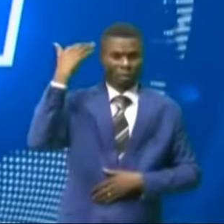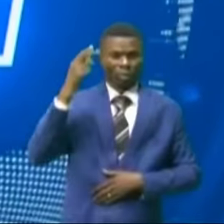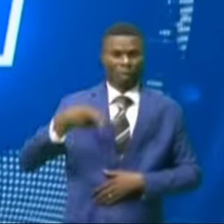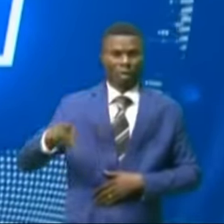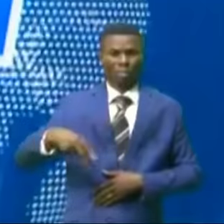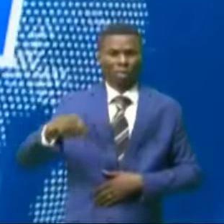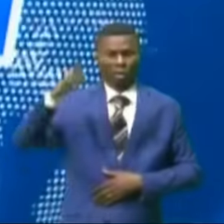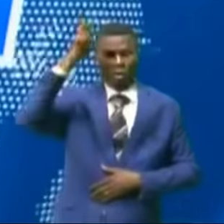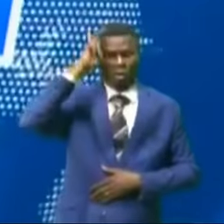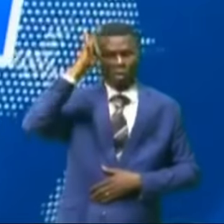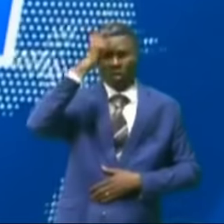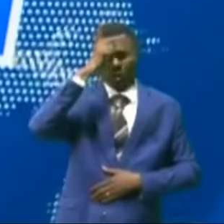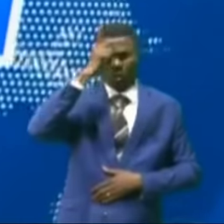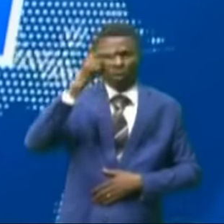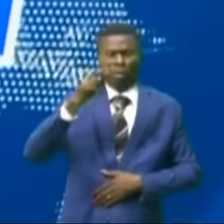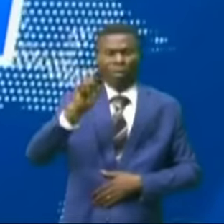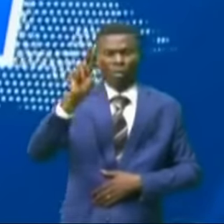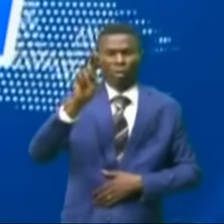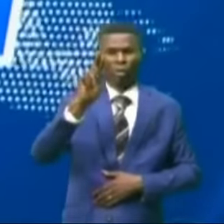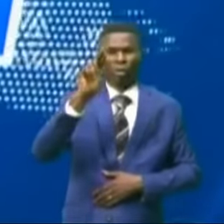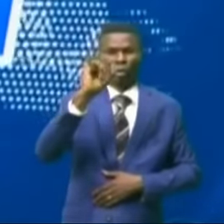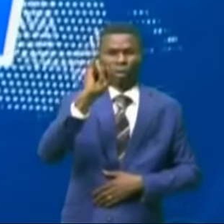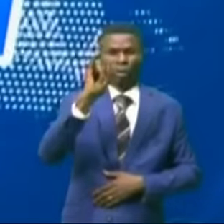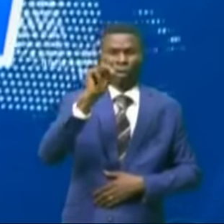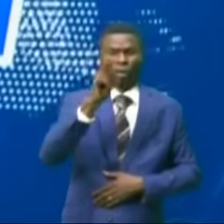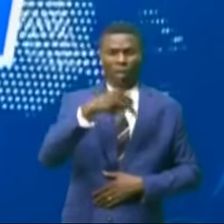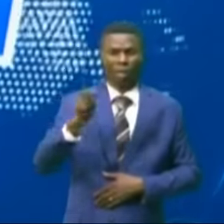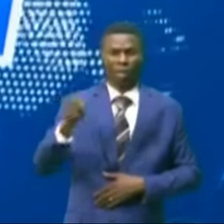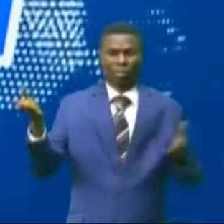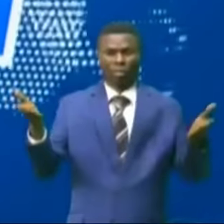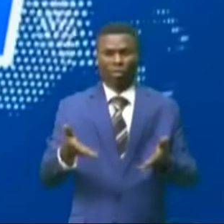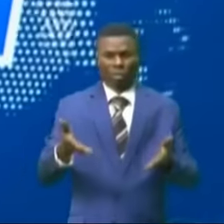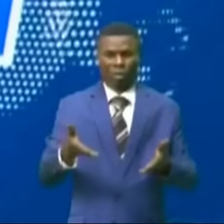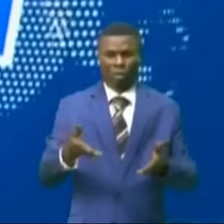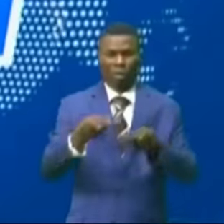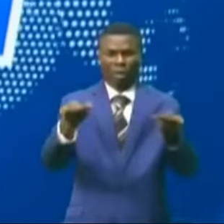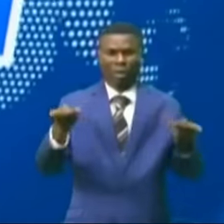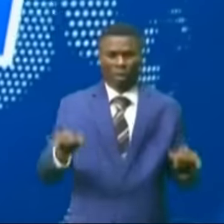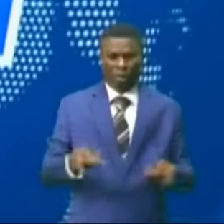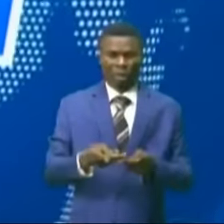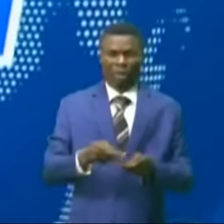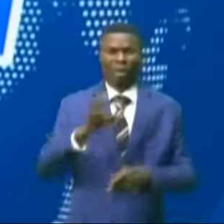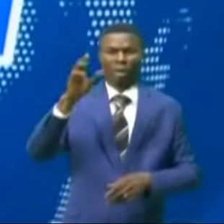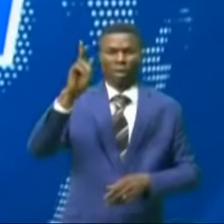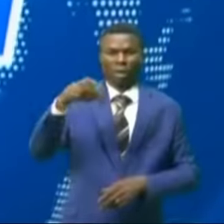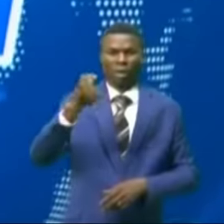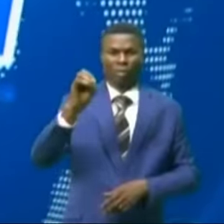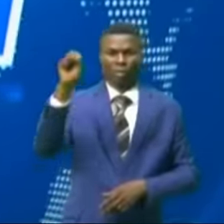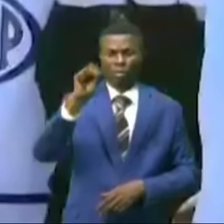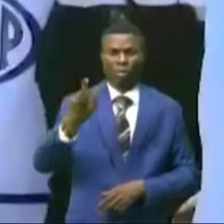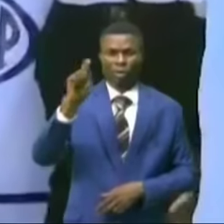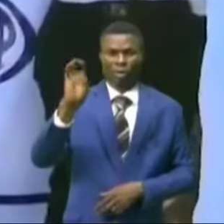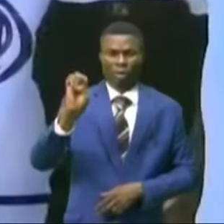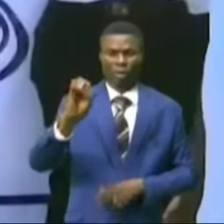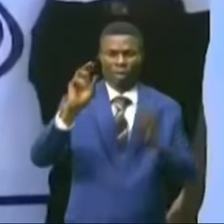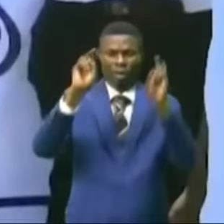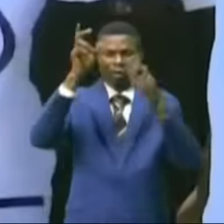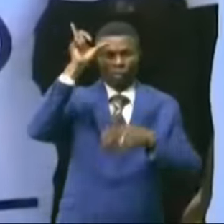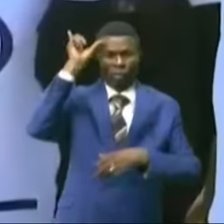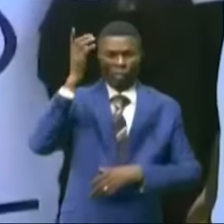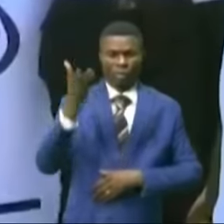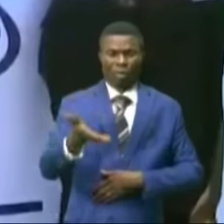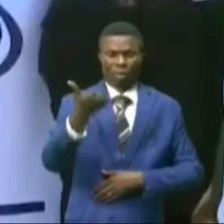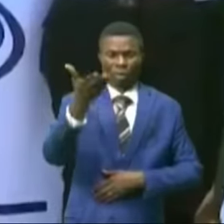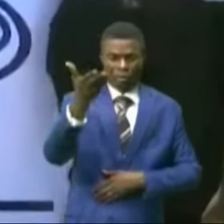agents et cadres de l'INPP ont répondu présents à ces rendez-vous à la place de la poste à Lubumbashi.